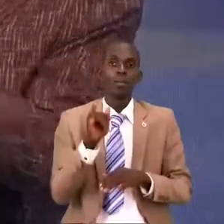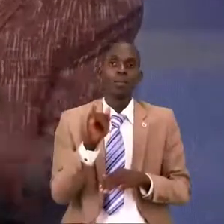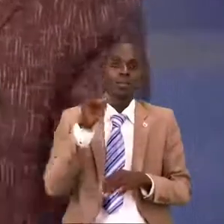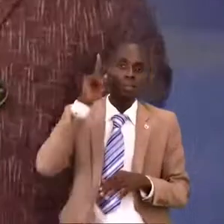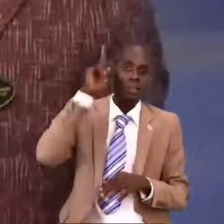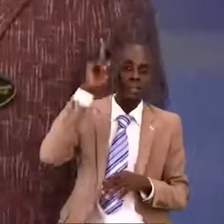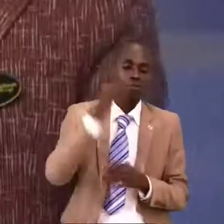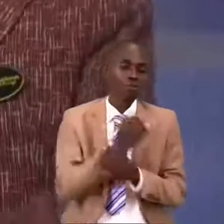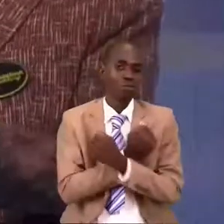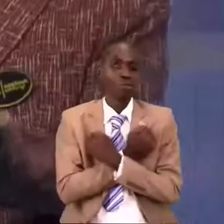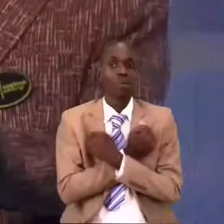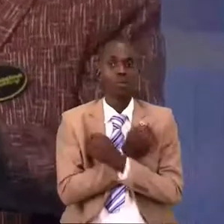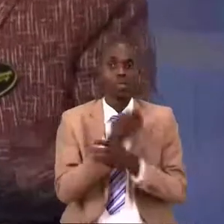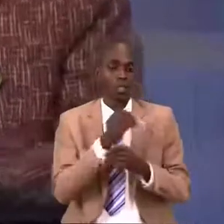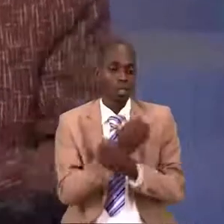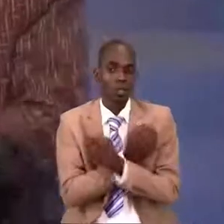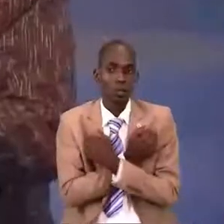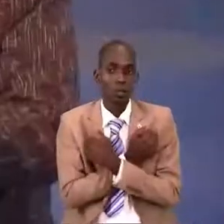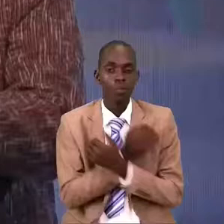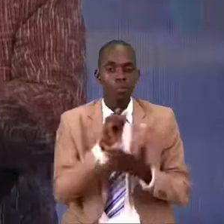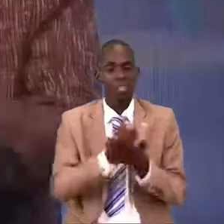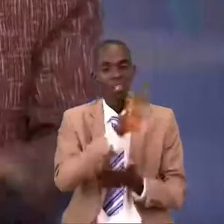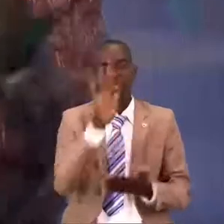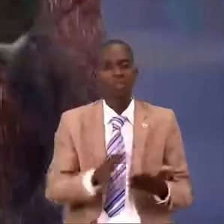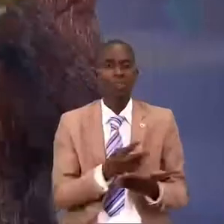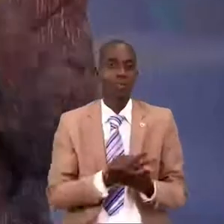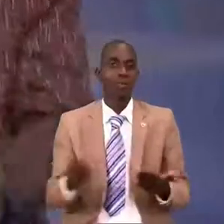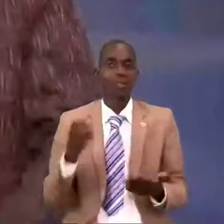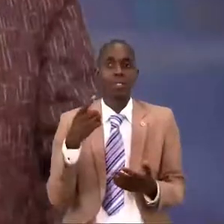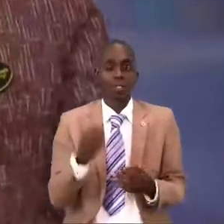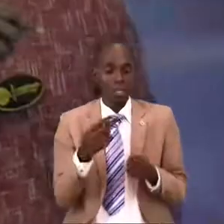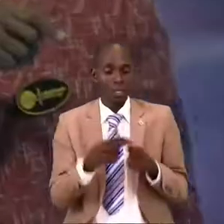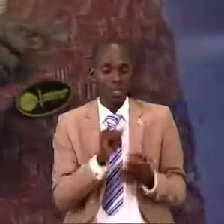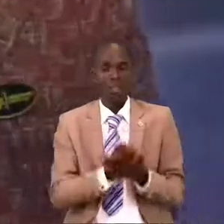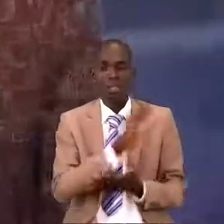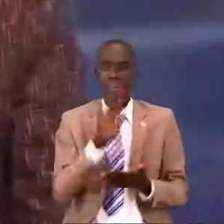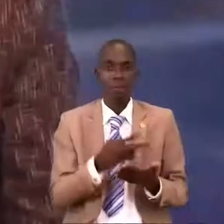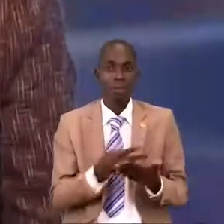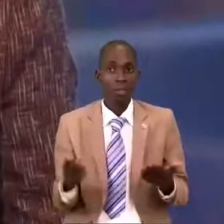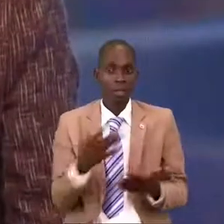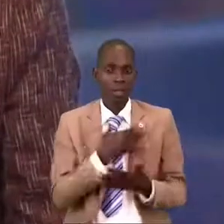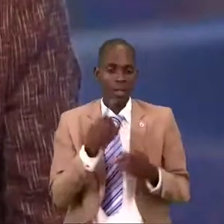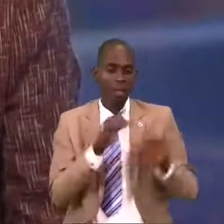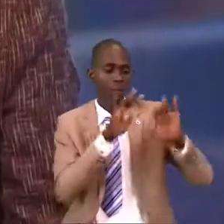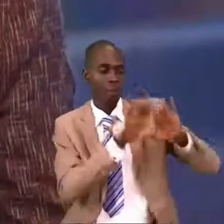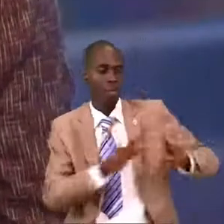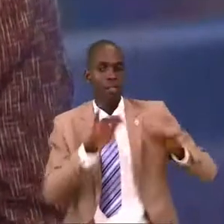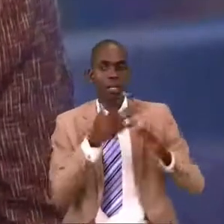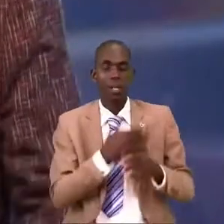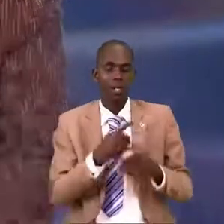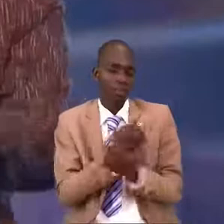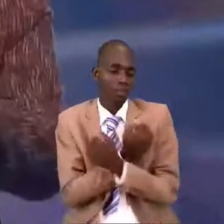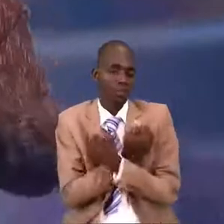nom infaillible, la miséricorde, la compassion infaillible. Les